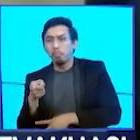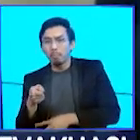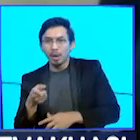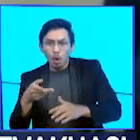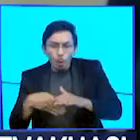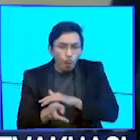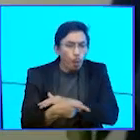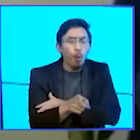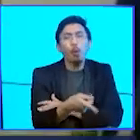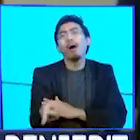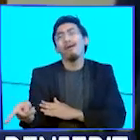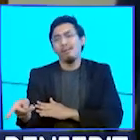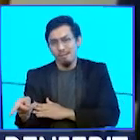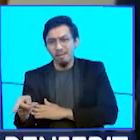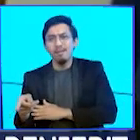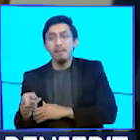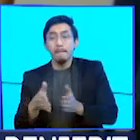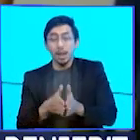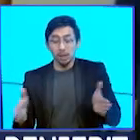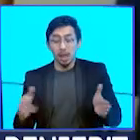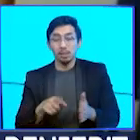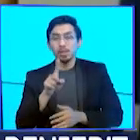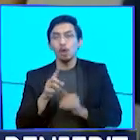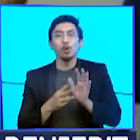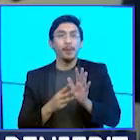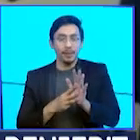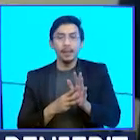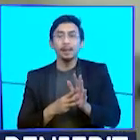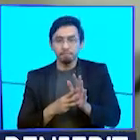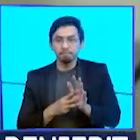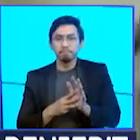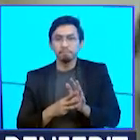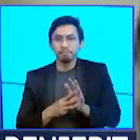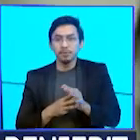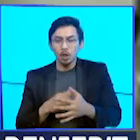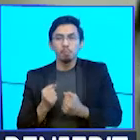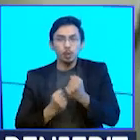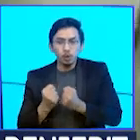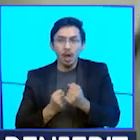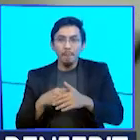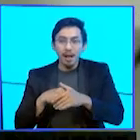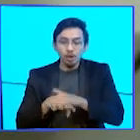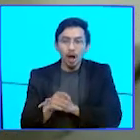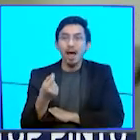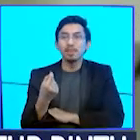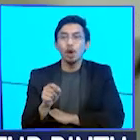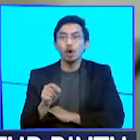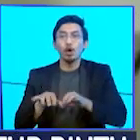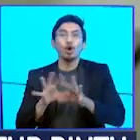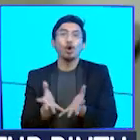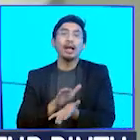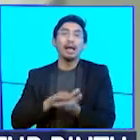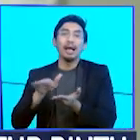dengan menggunakan penjepit binatang buas menurut salah satu karyawan biawak tersebut diduga masuk ke dalam kantor ekspedisi saat salah satu karyawan